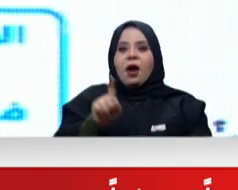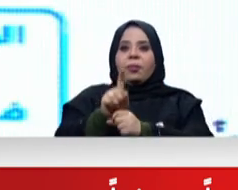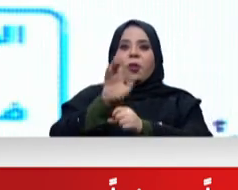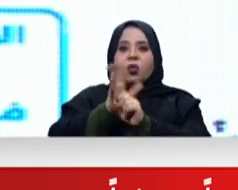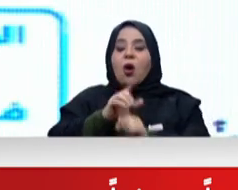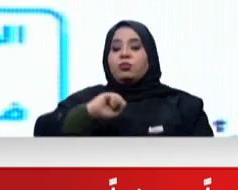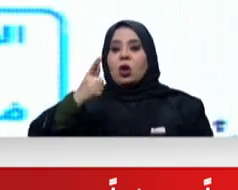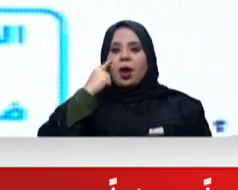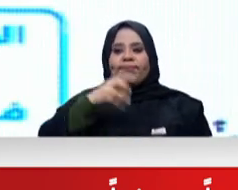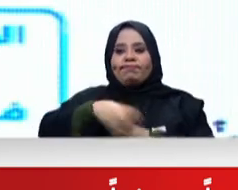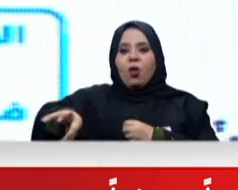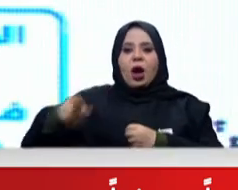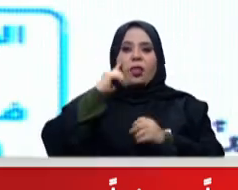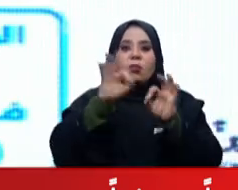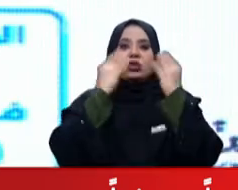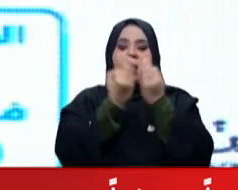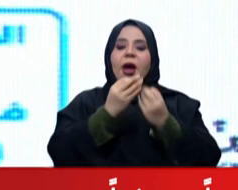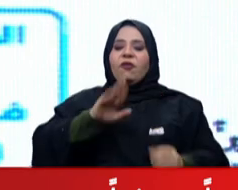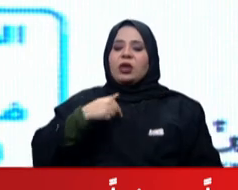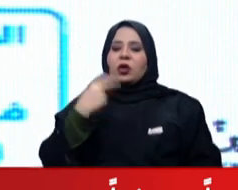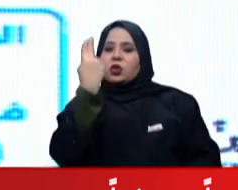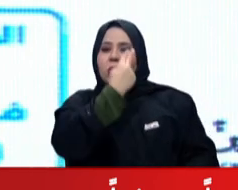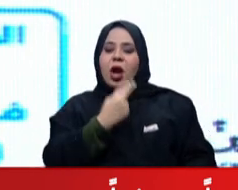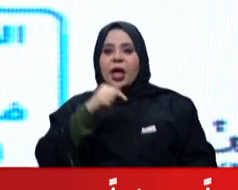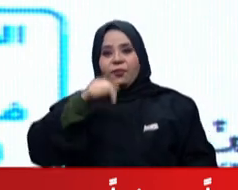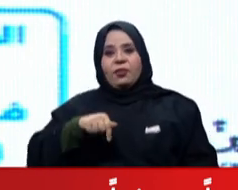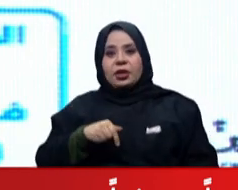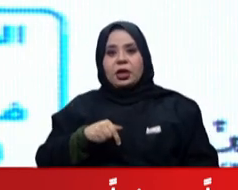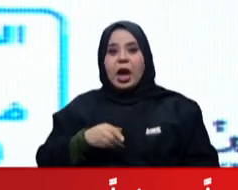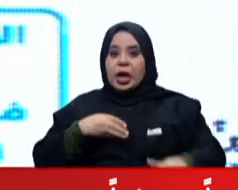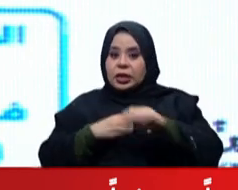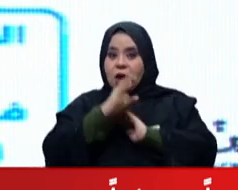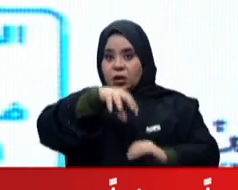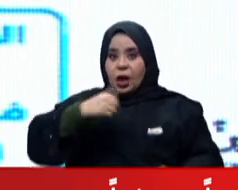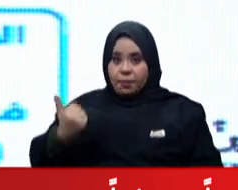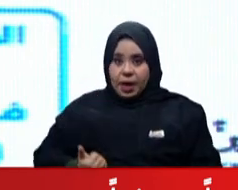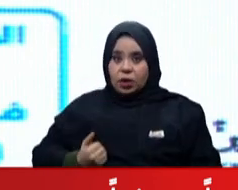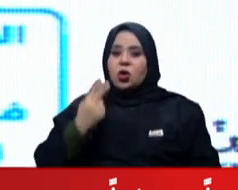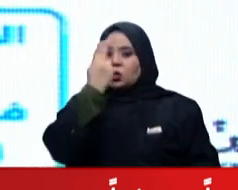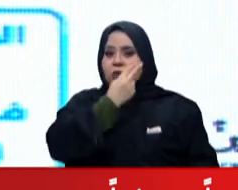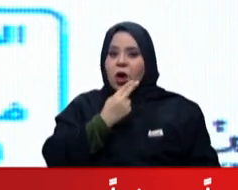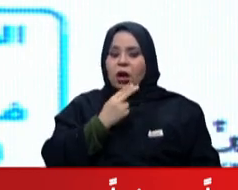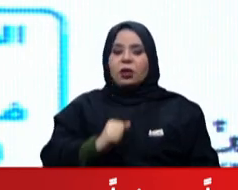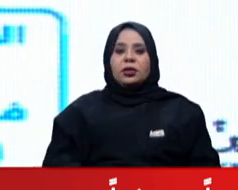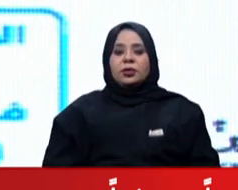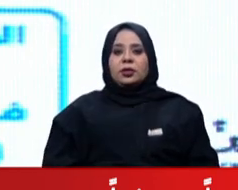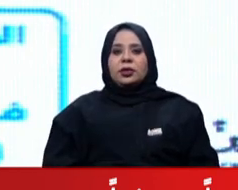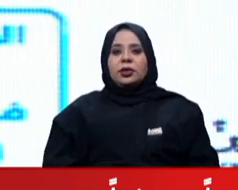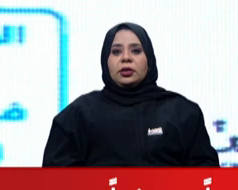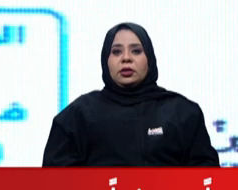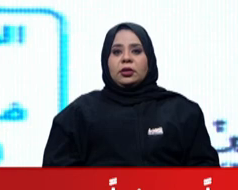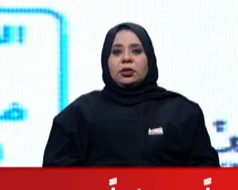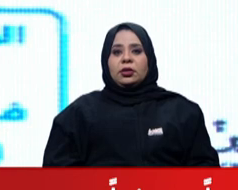المجتمع. فإذا واحد بيسألني هل انا عندي حالة اصابة داخل مجتمع البحرين، اقول له والمسؤولية تقع